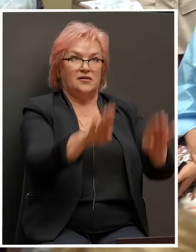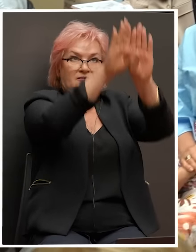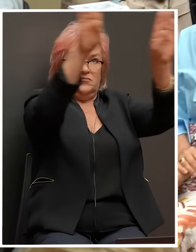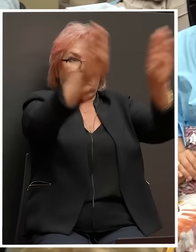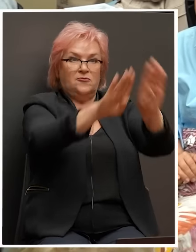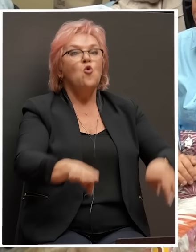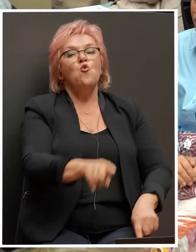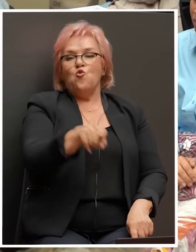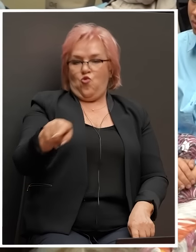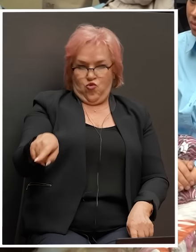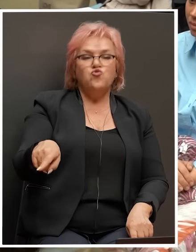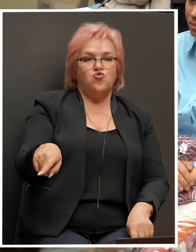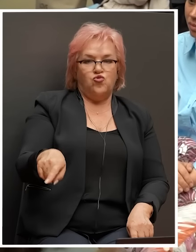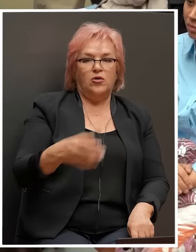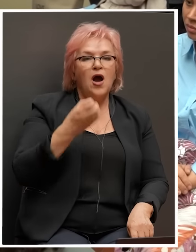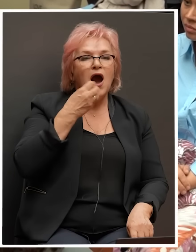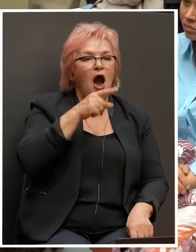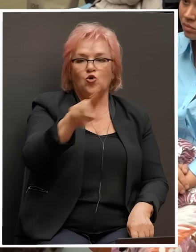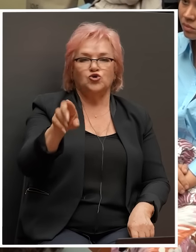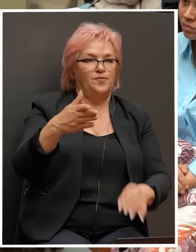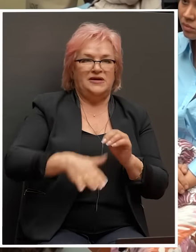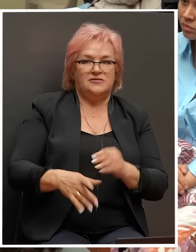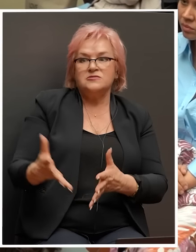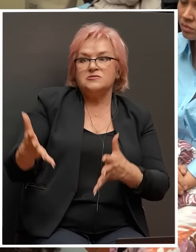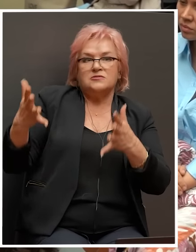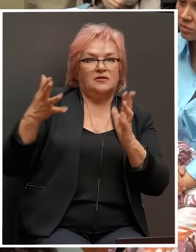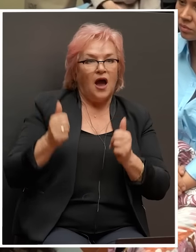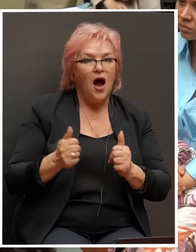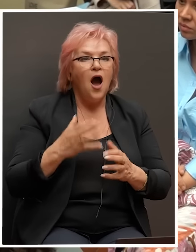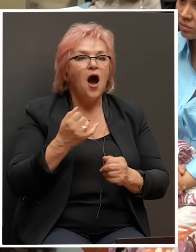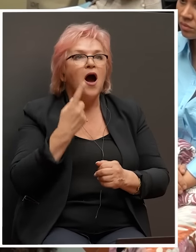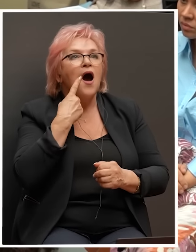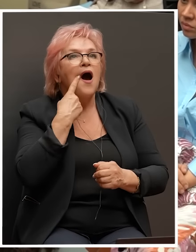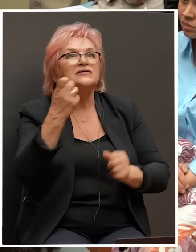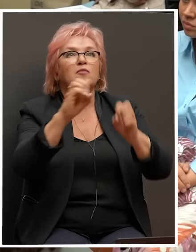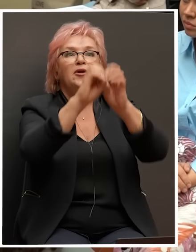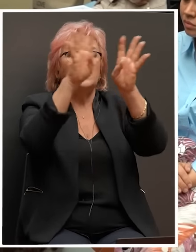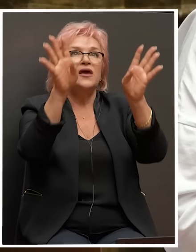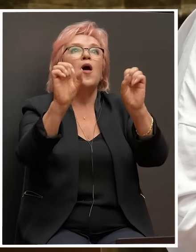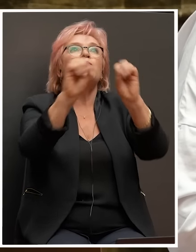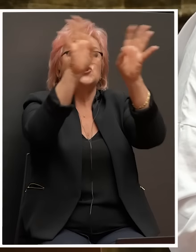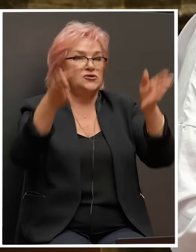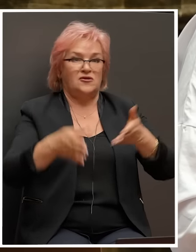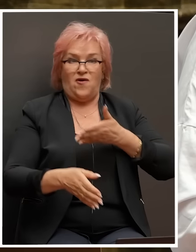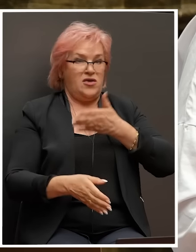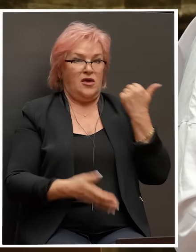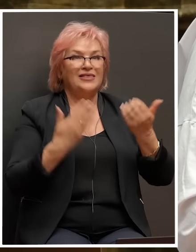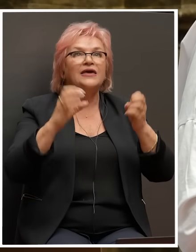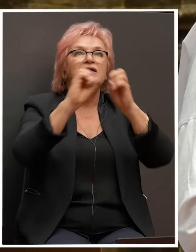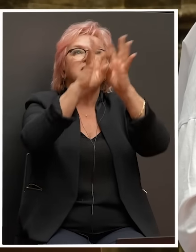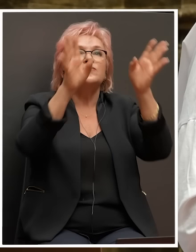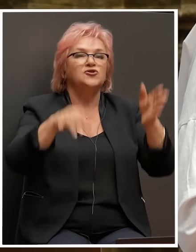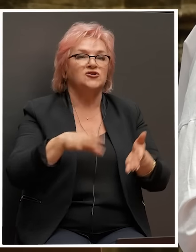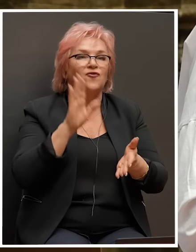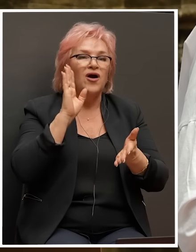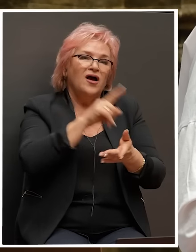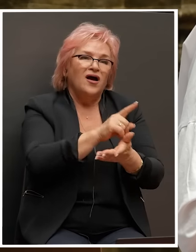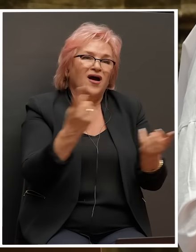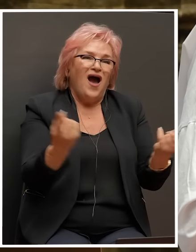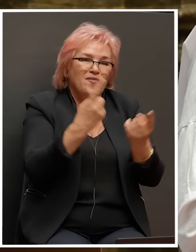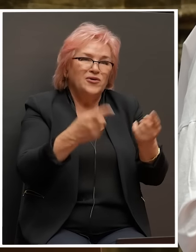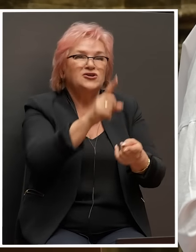Юпитера Капитолийского, скорее всего, ничем хорошим для тебя бы это не закончилось. Но оскорбления божества нет. Потому что если божество такое беззубое, что может